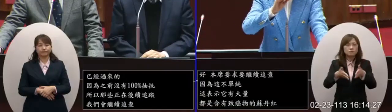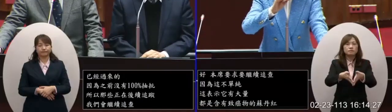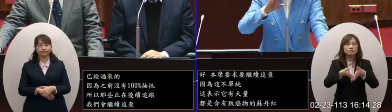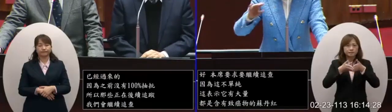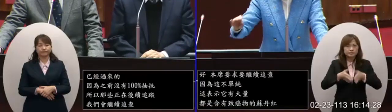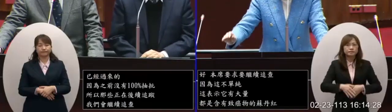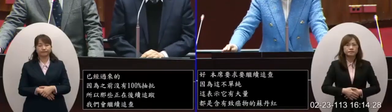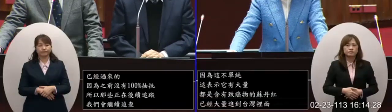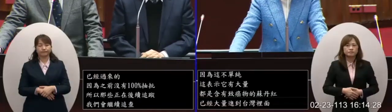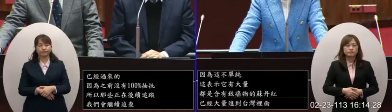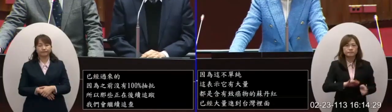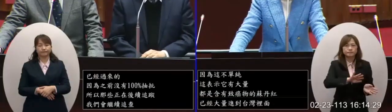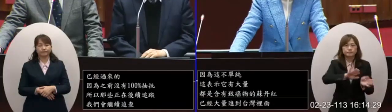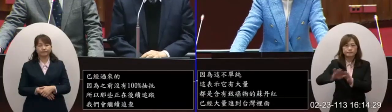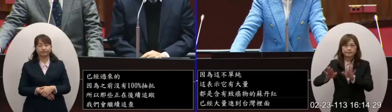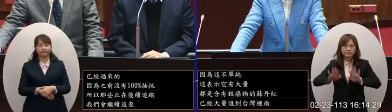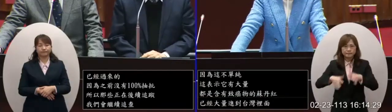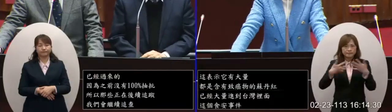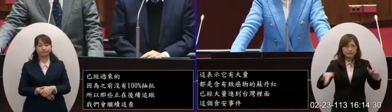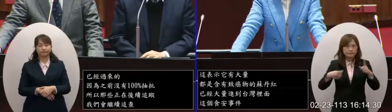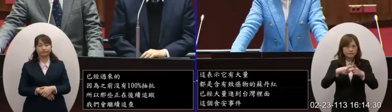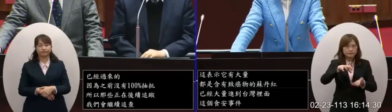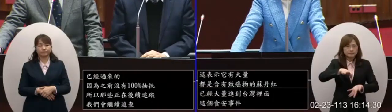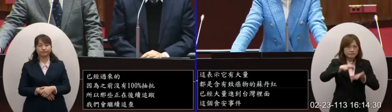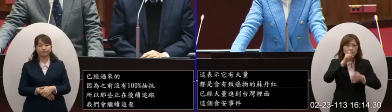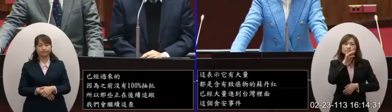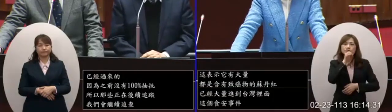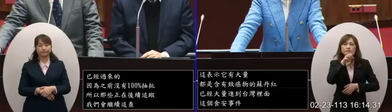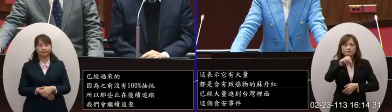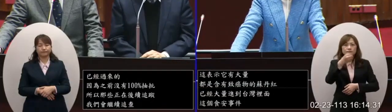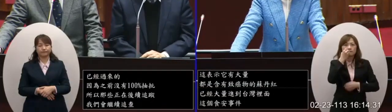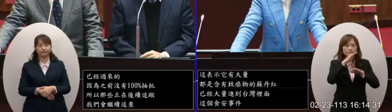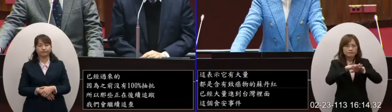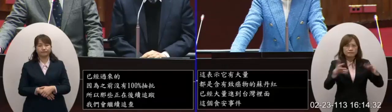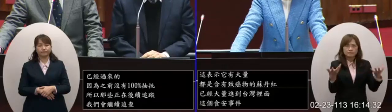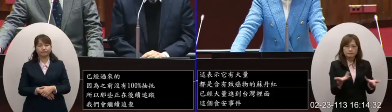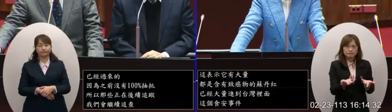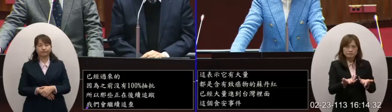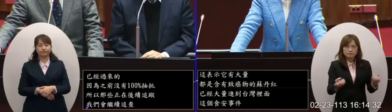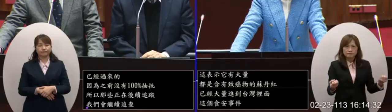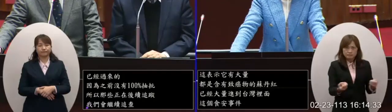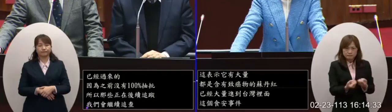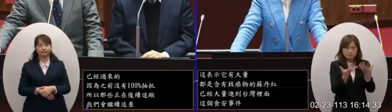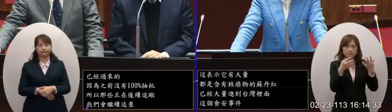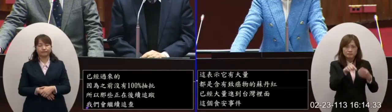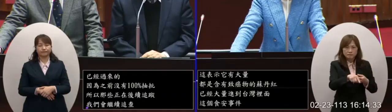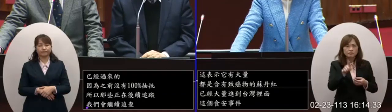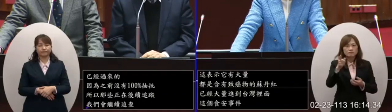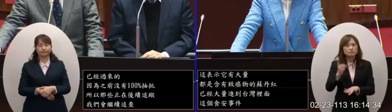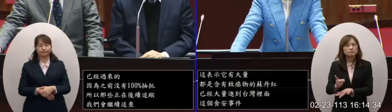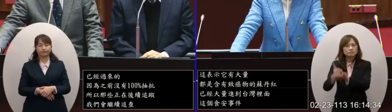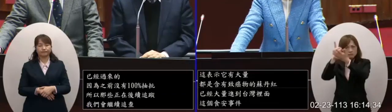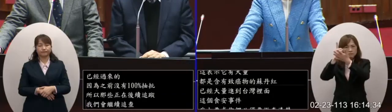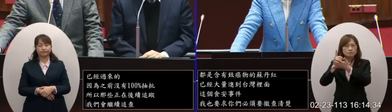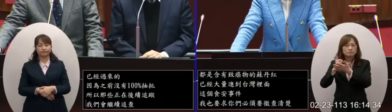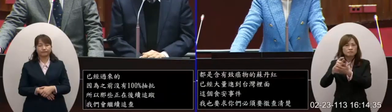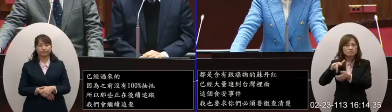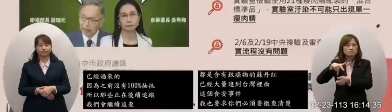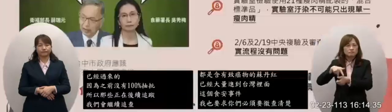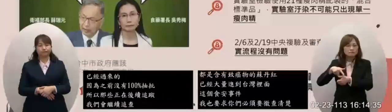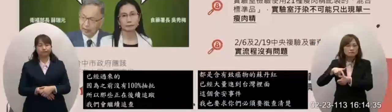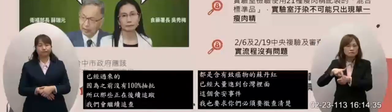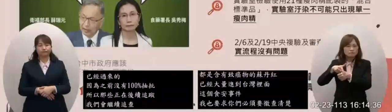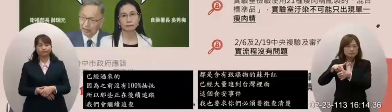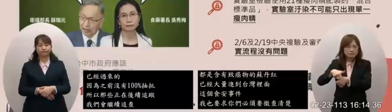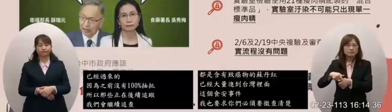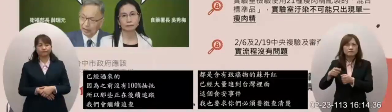天很多人提到的台中的这个食安事件，院长，你是圣骑士，也是中研院院士，还担任